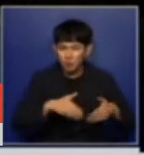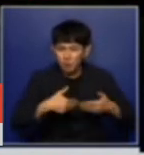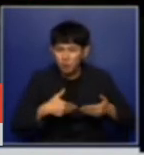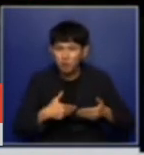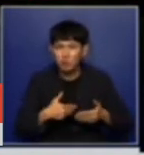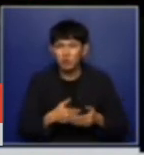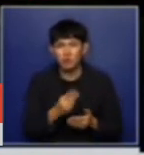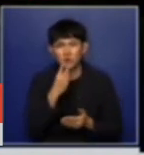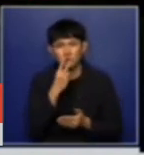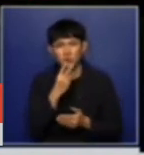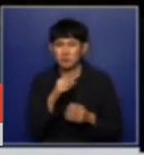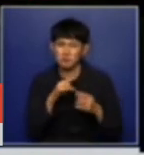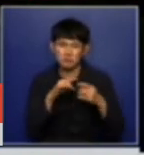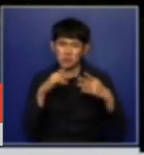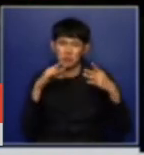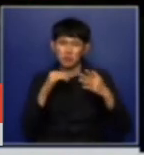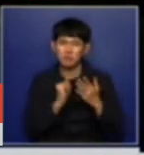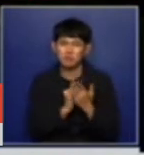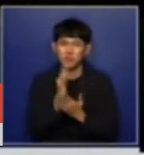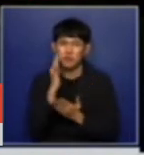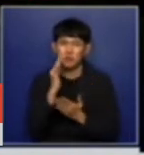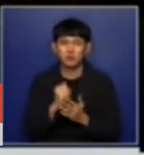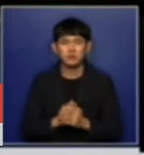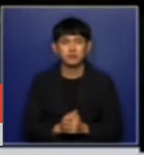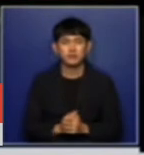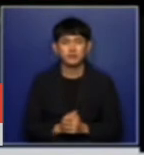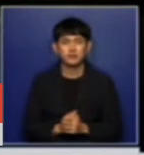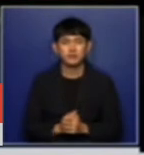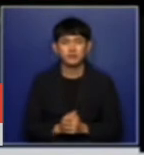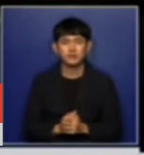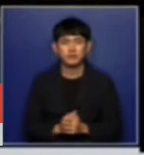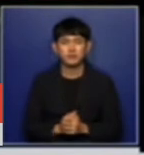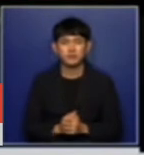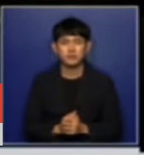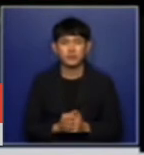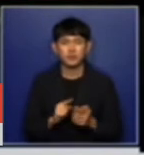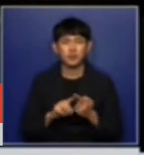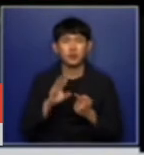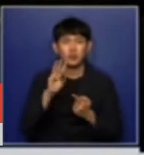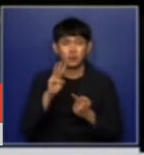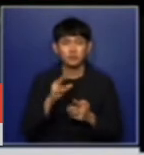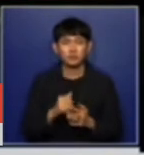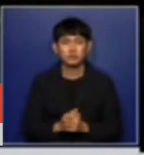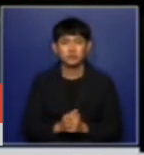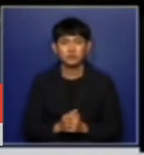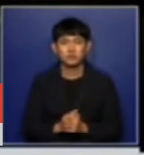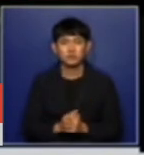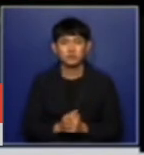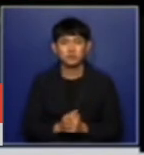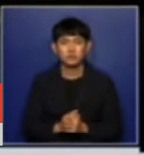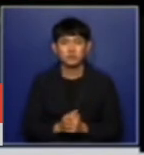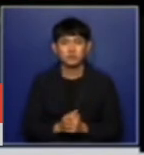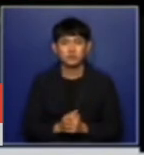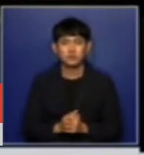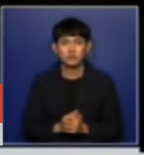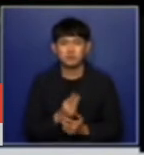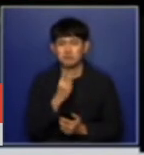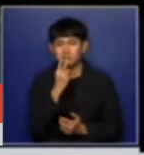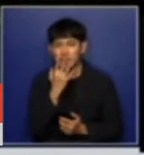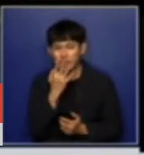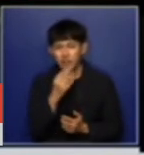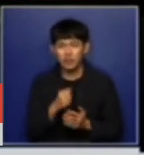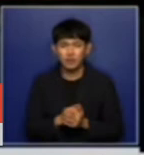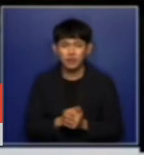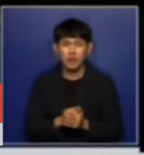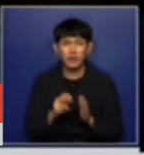น์ไม่ถูกที่ไม่ถูกทางนะครับแล้วก็เรื่องที่6ครับแทบจะไม่เห็นเลยว่าทำต